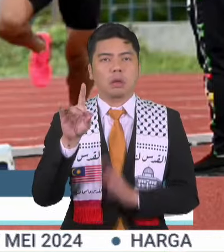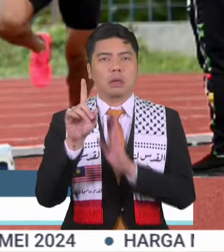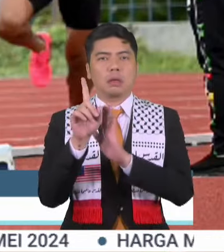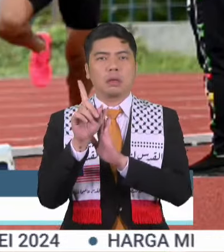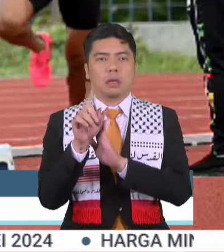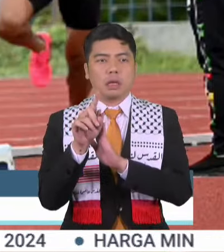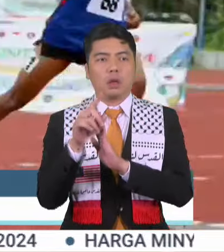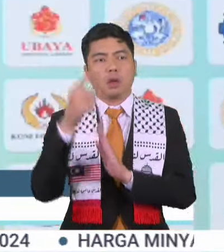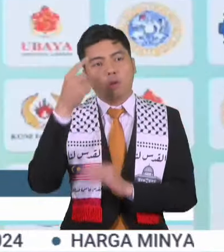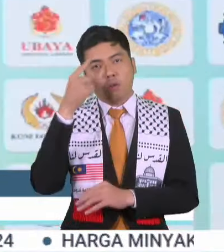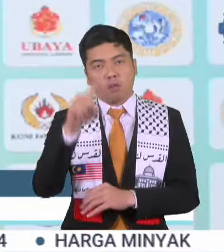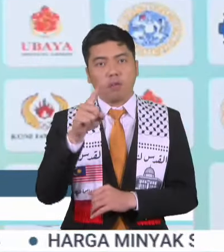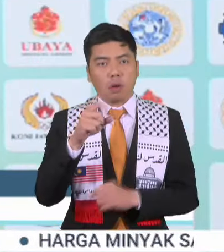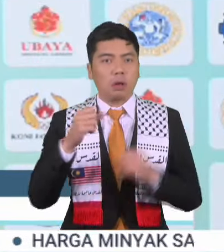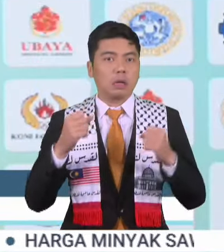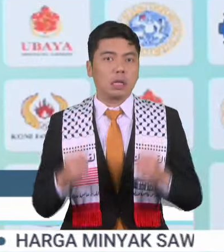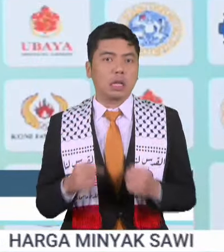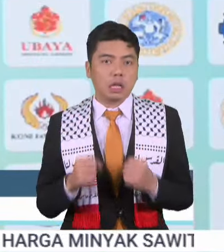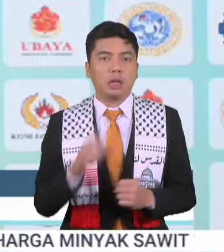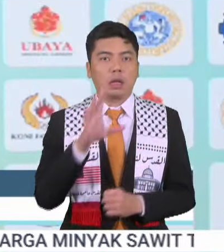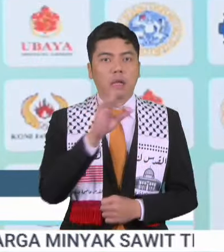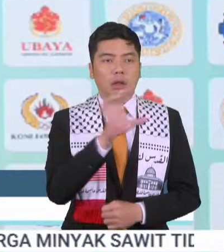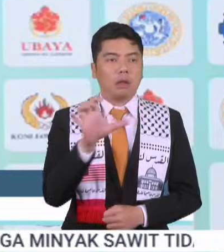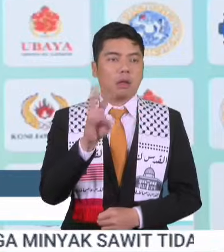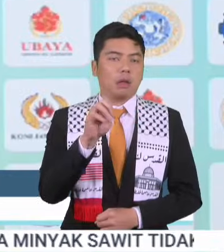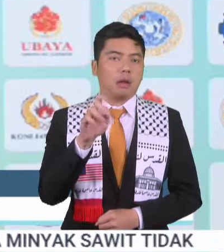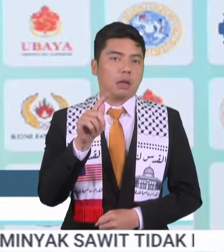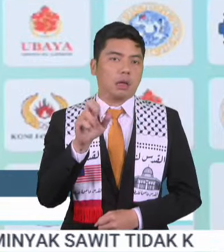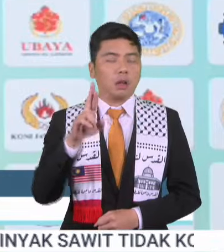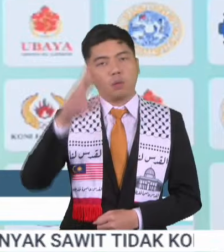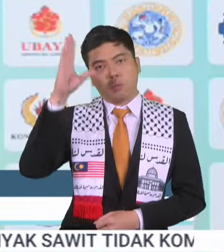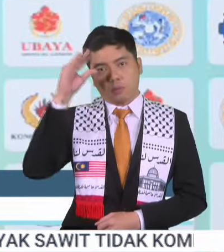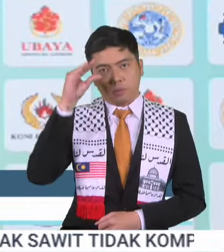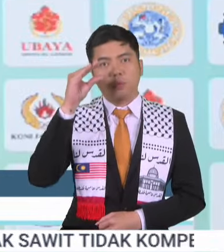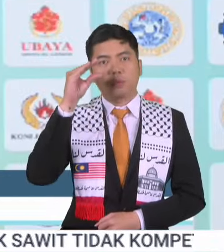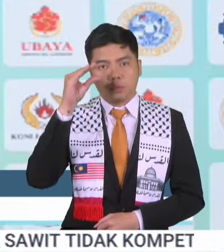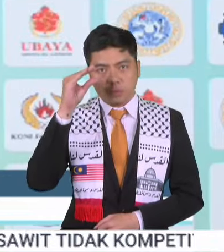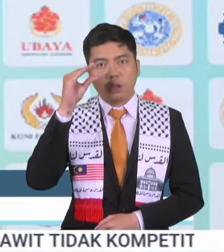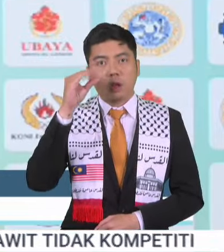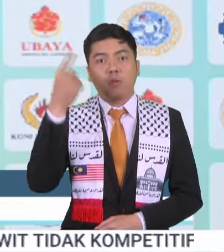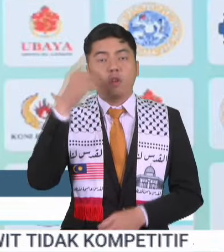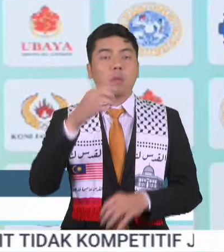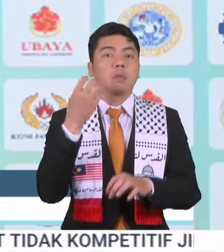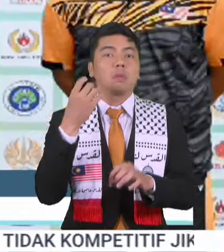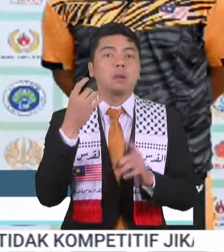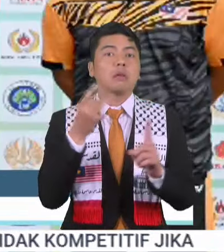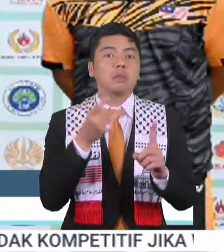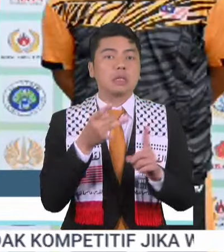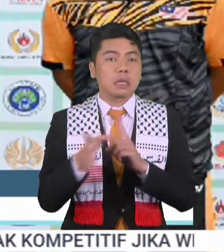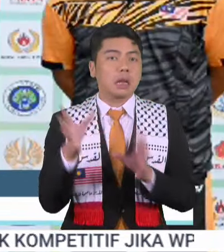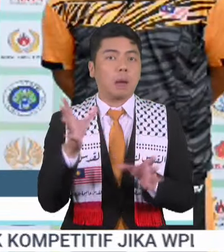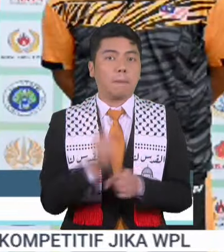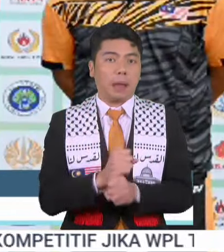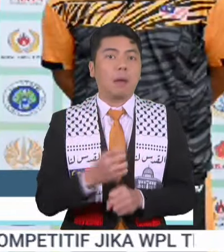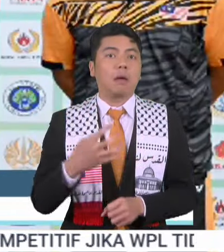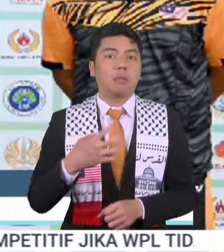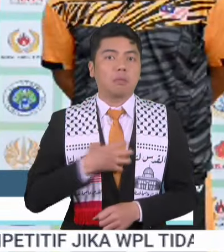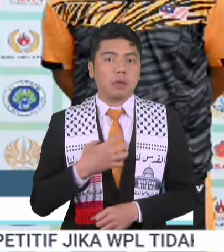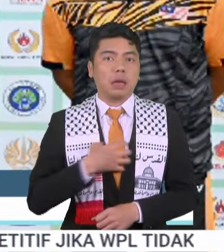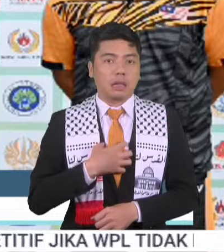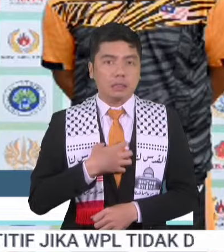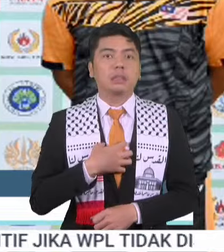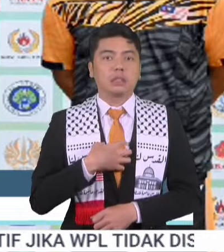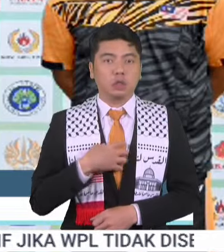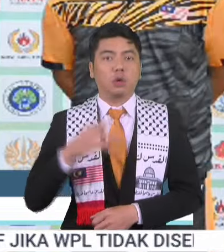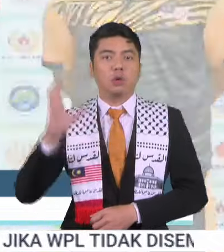1:51.28 untuk mengungguli acara 800 meter lelaki. Acara tukar besi pula menyumbang emas ketiga apabila Sadat